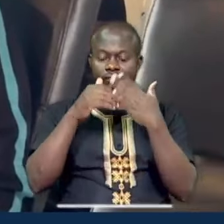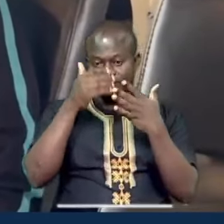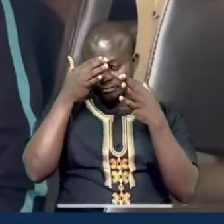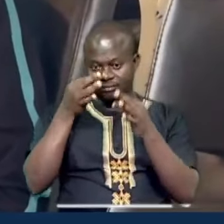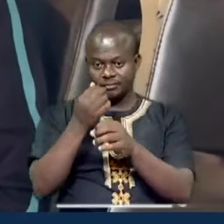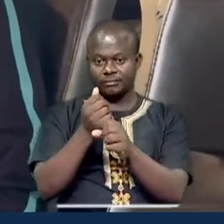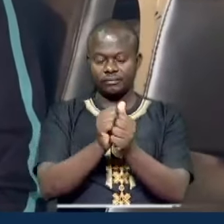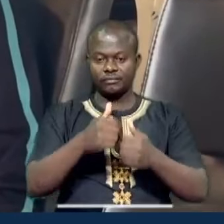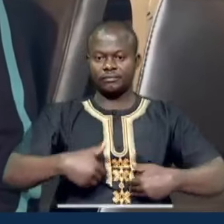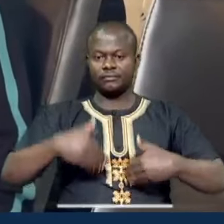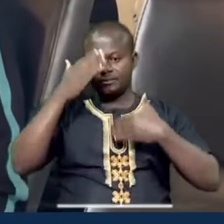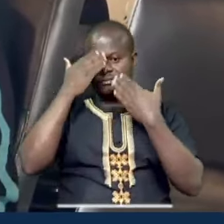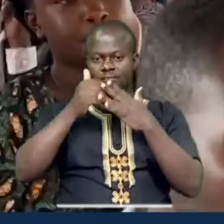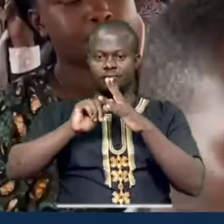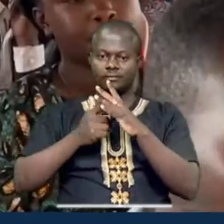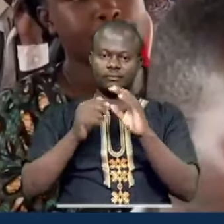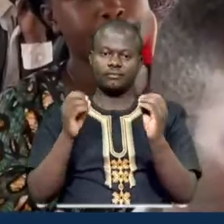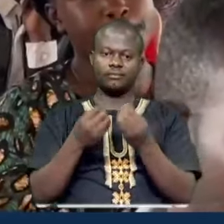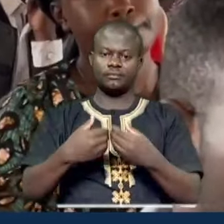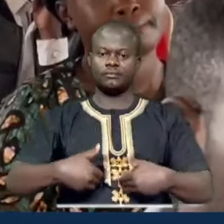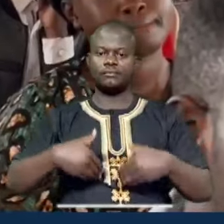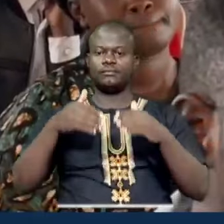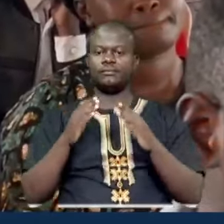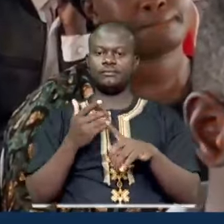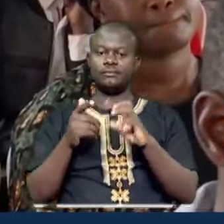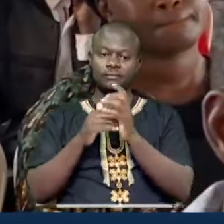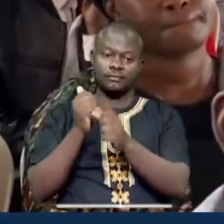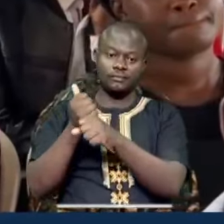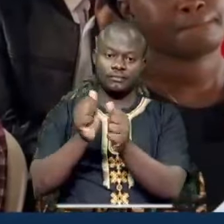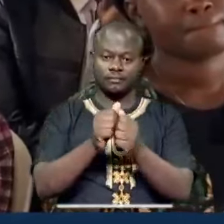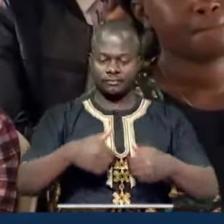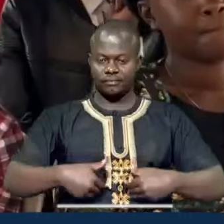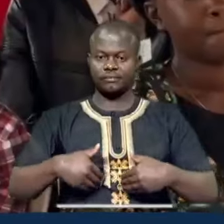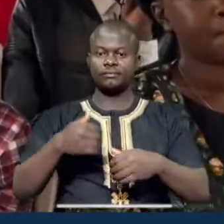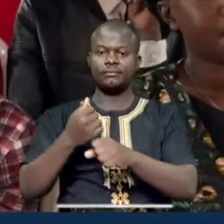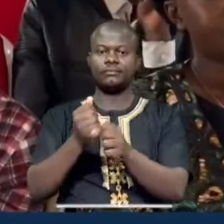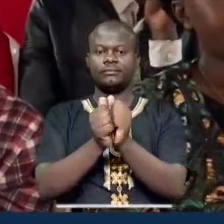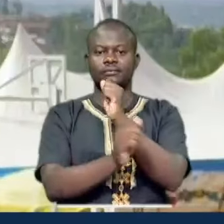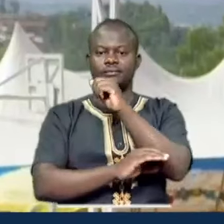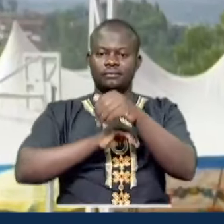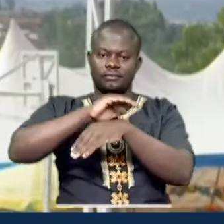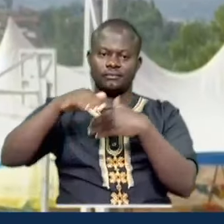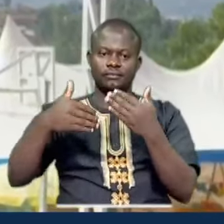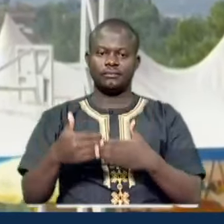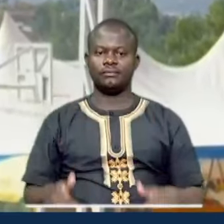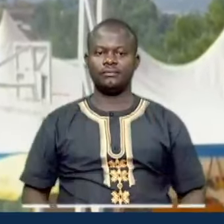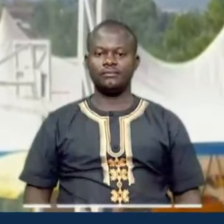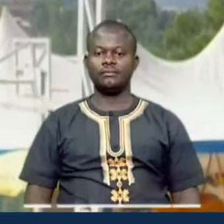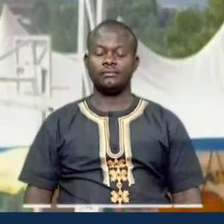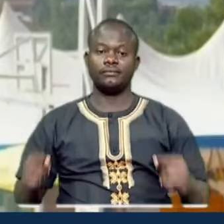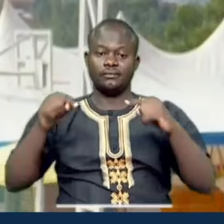gukorana n'urubyiruko kuko batangije umuryango ari urubyiruko, kandi ngo gukorana n'urubyiruko ni ugukorana n'igihugu cyose. Nuko